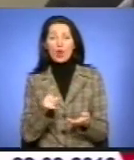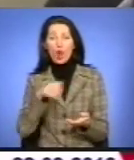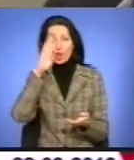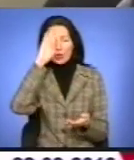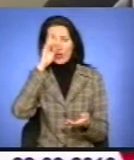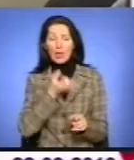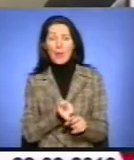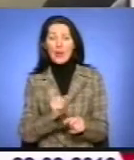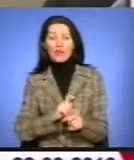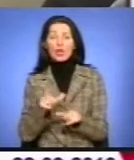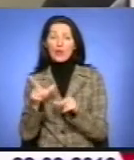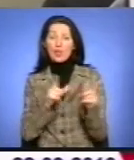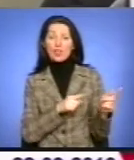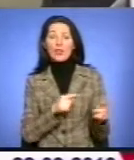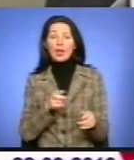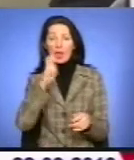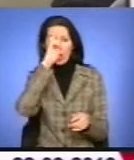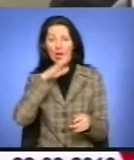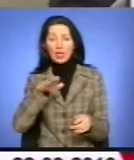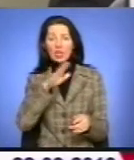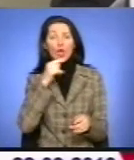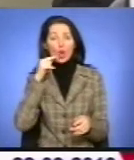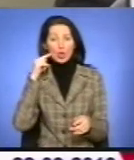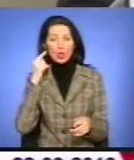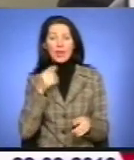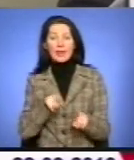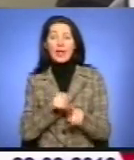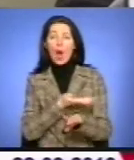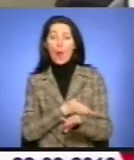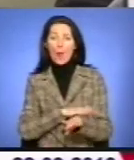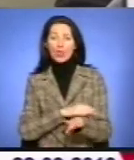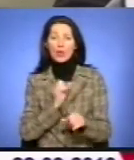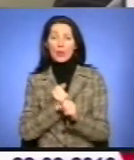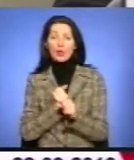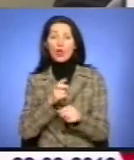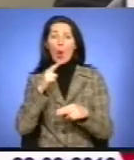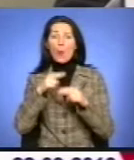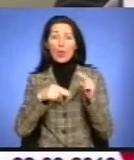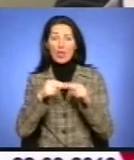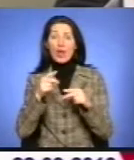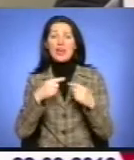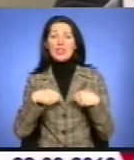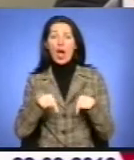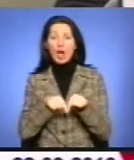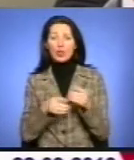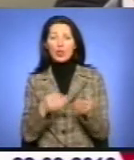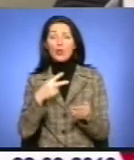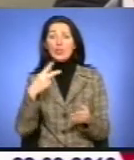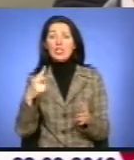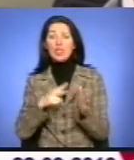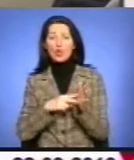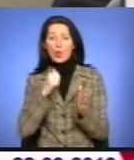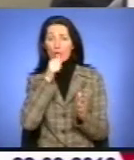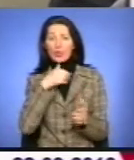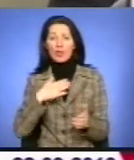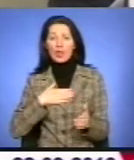чоловіки переважно виїздять до країн Російської Федерації та Польщі. І, власне, працюють вони в будівельній галузі. Якщо в 2007 році в